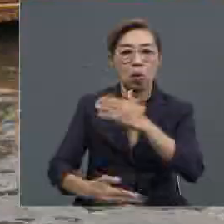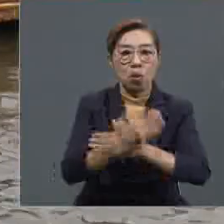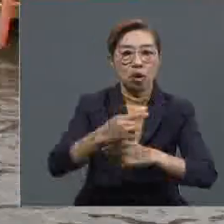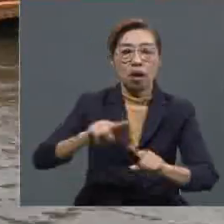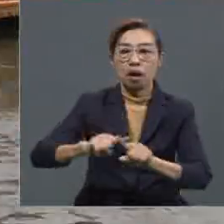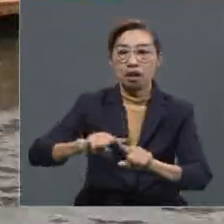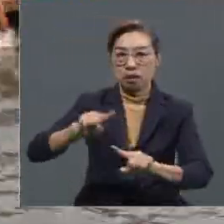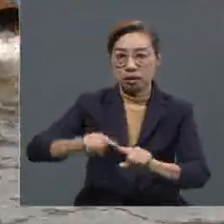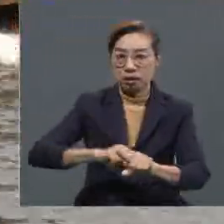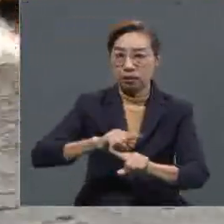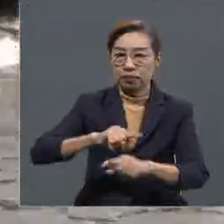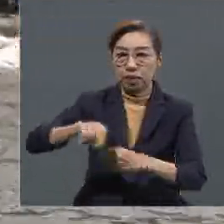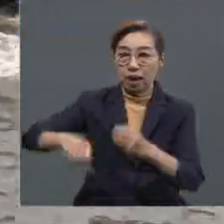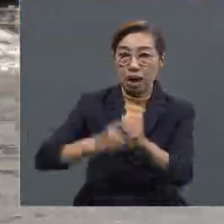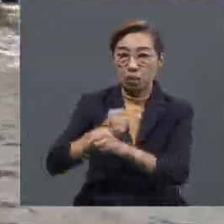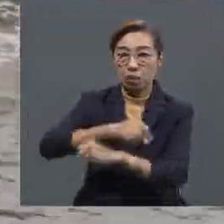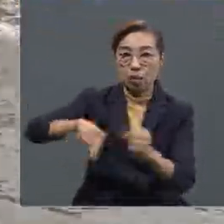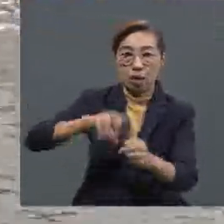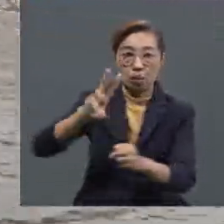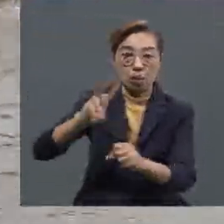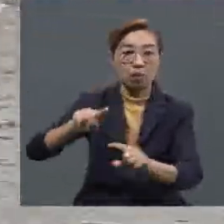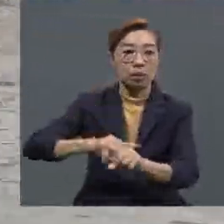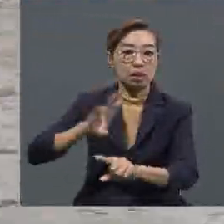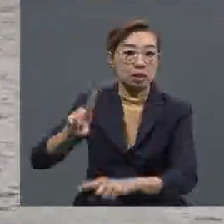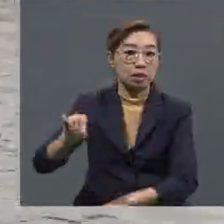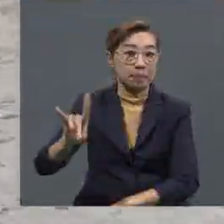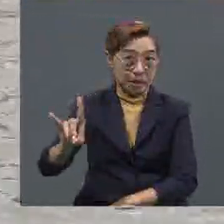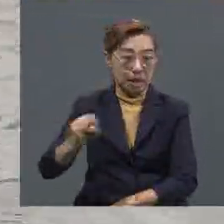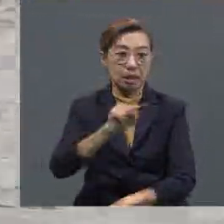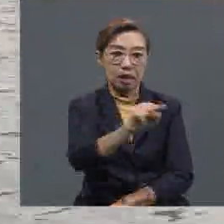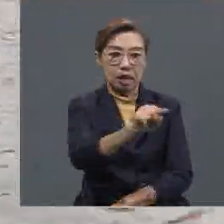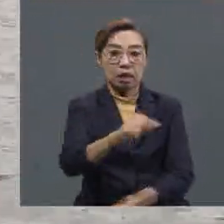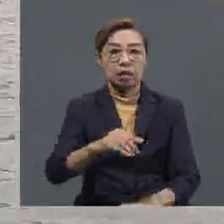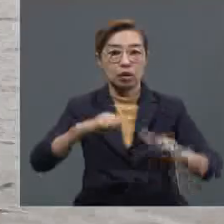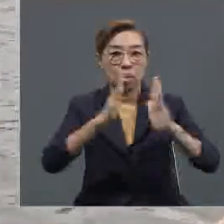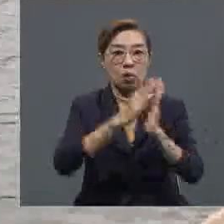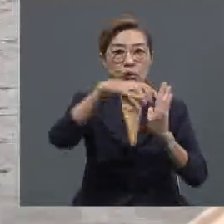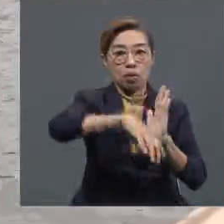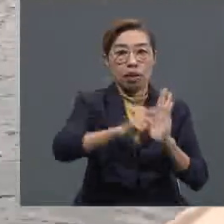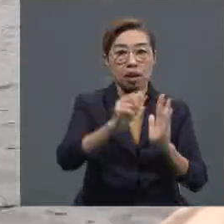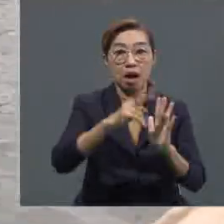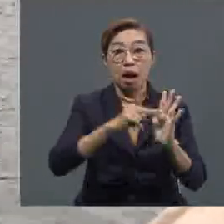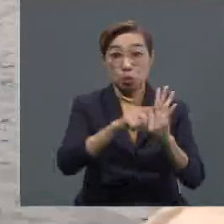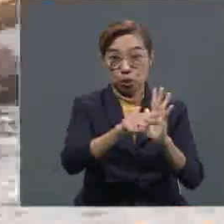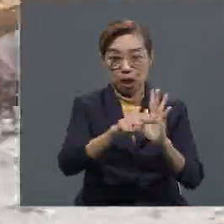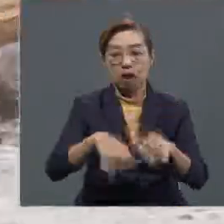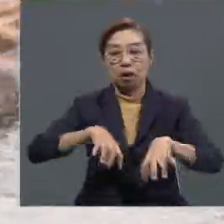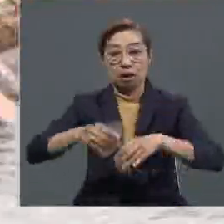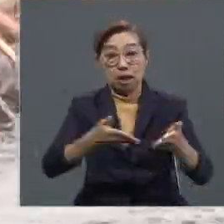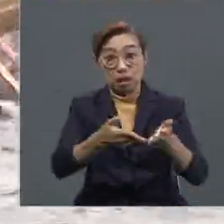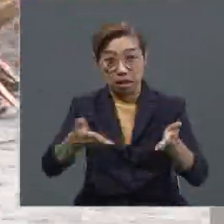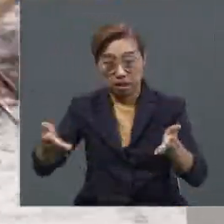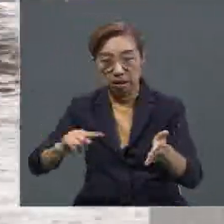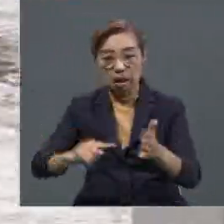28กรกฎาคม 2567ณวัดอรุณราชวรารามราชวรมหาวิหารกำหนดจัดให้มีขึ้นในวันที่